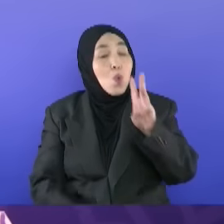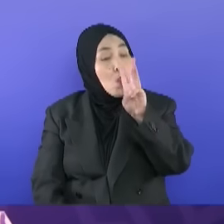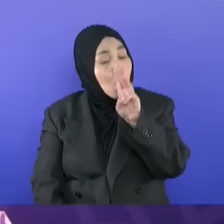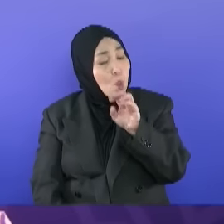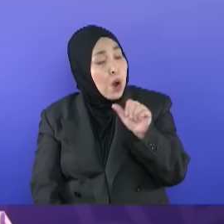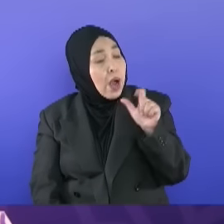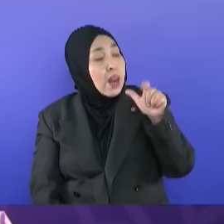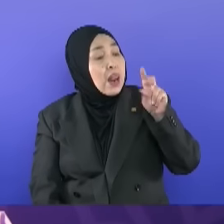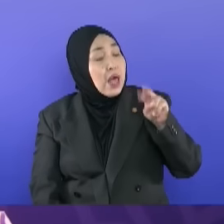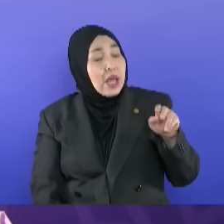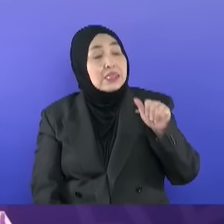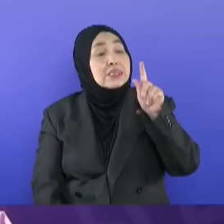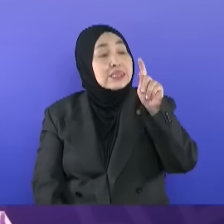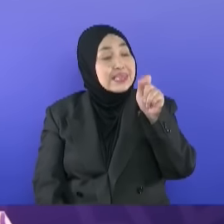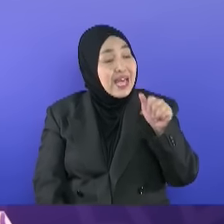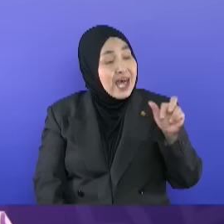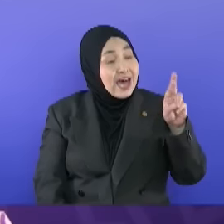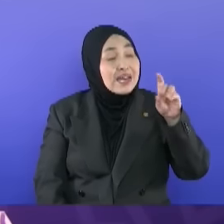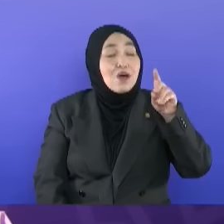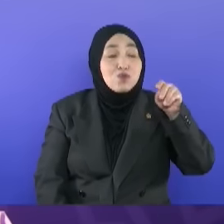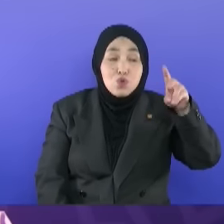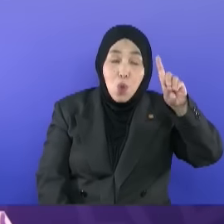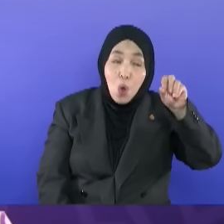Walan tardhakal